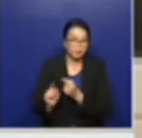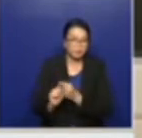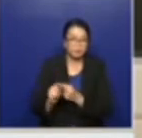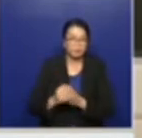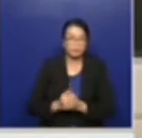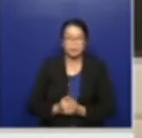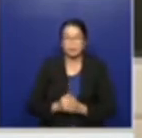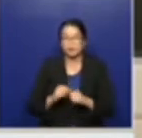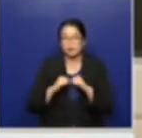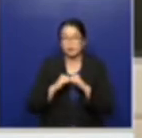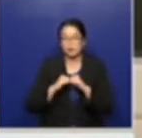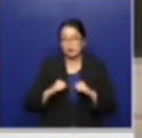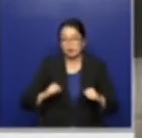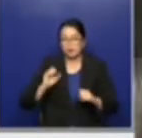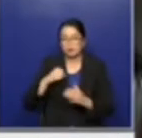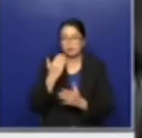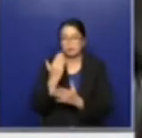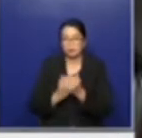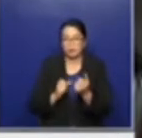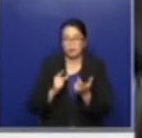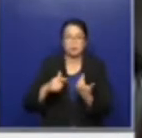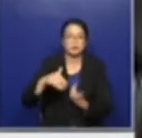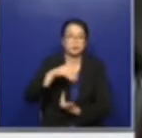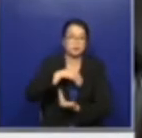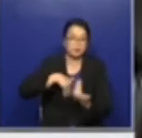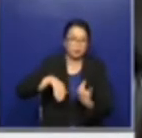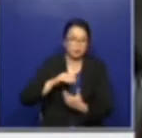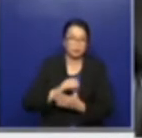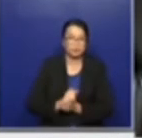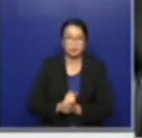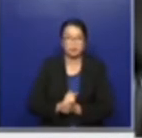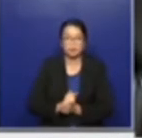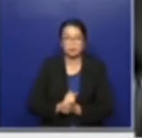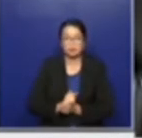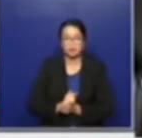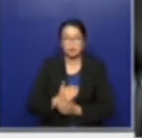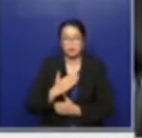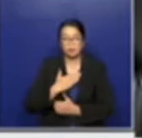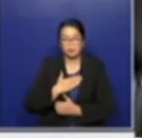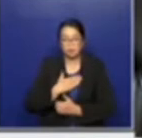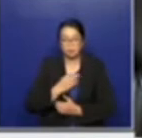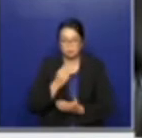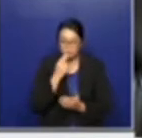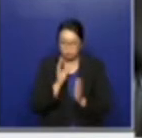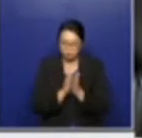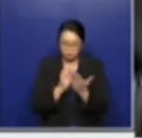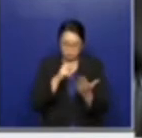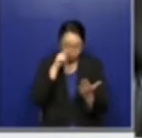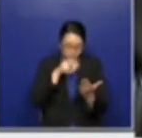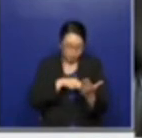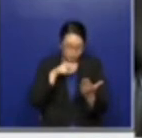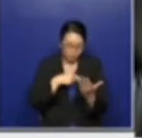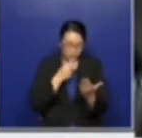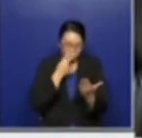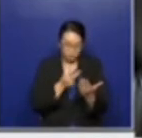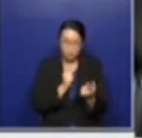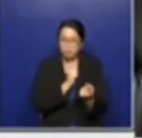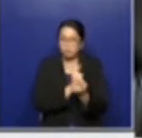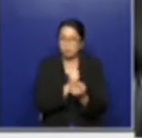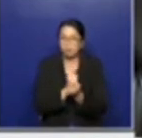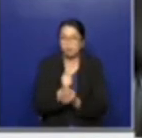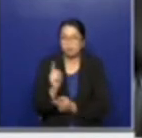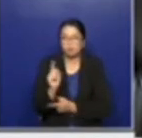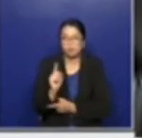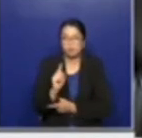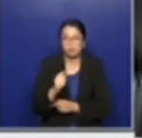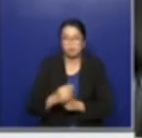สำนักงานสภาพัฒน์เศรษฐกิจและสังคมแห่งชาติจากผมได้ศึกษาดูโดยเบื้องต้นแล้วนั้น